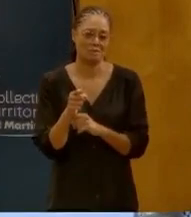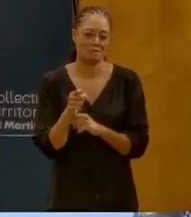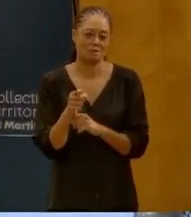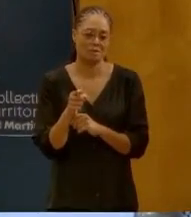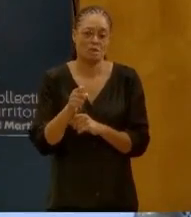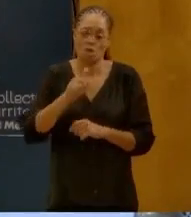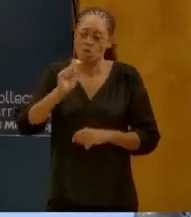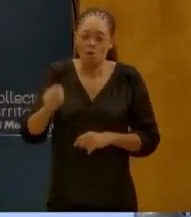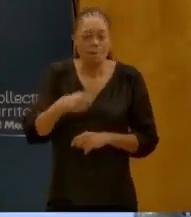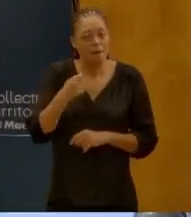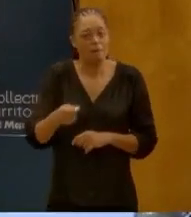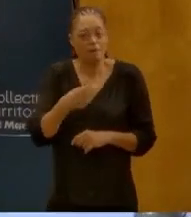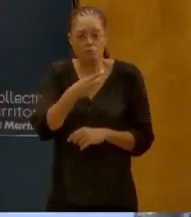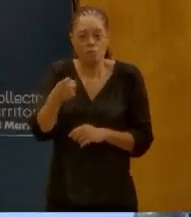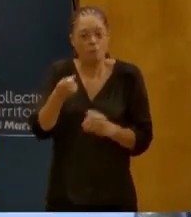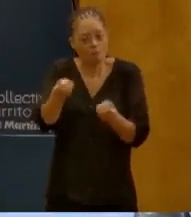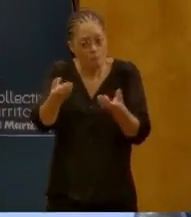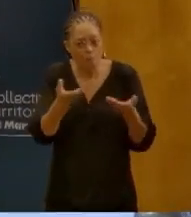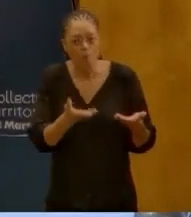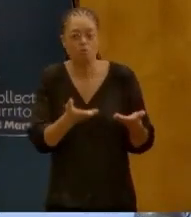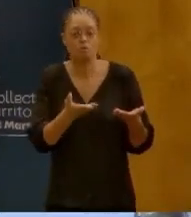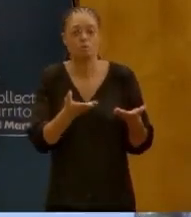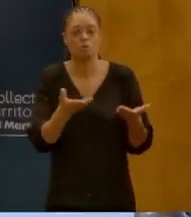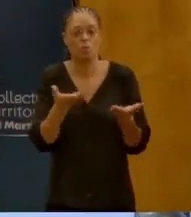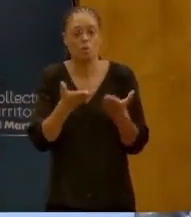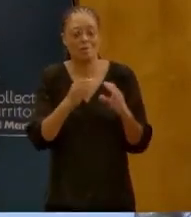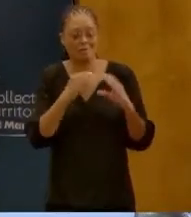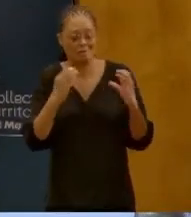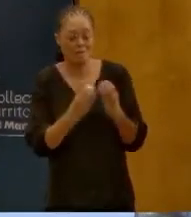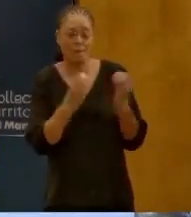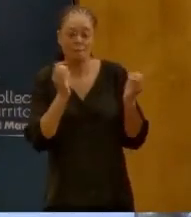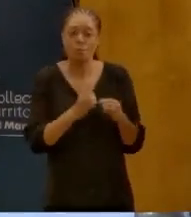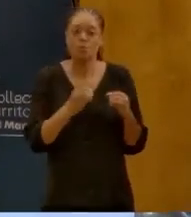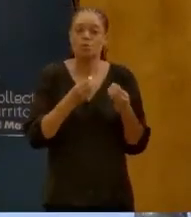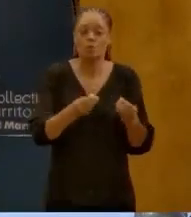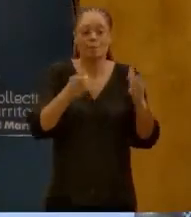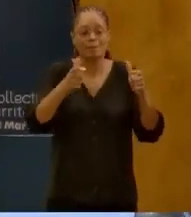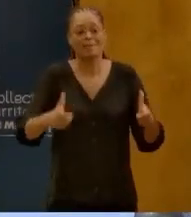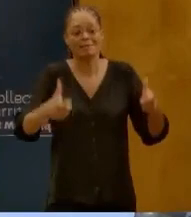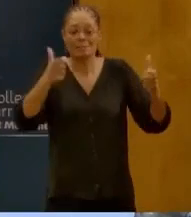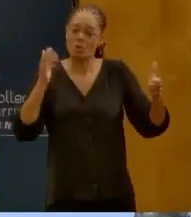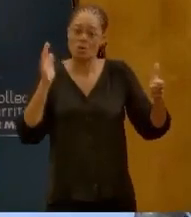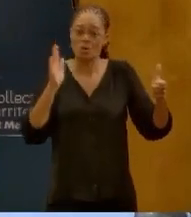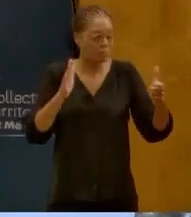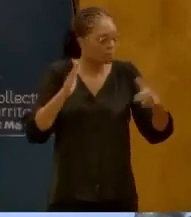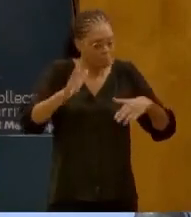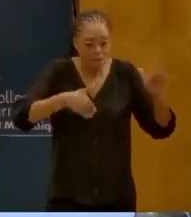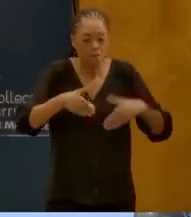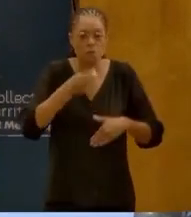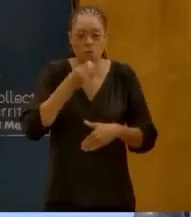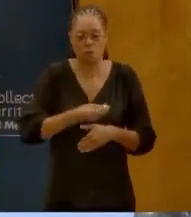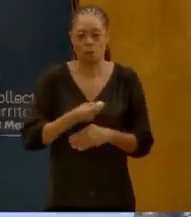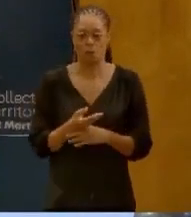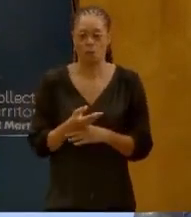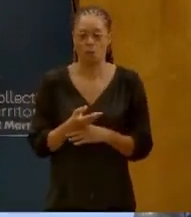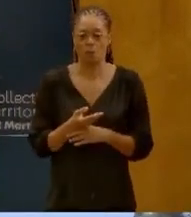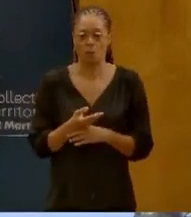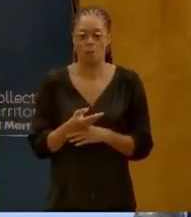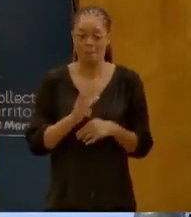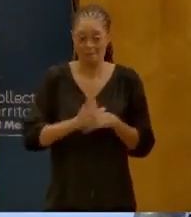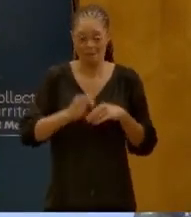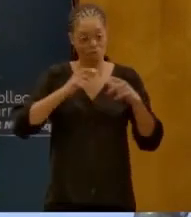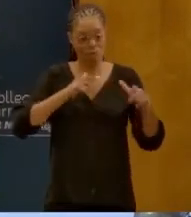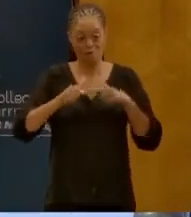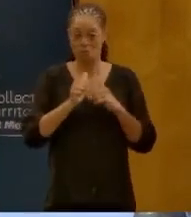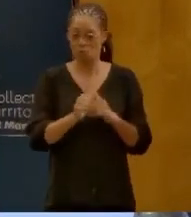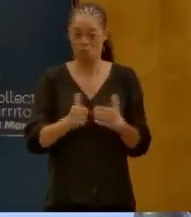dû proposer que la collectivité mette à disposition le bâtiment en état de fonctionnement et appliquer le loyer.